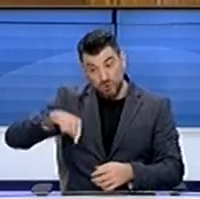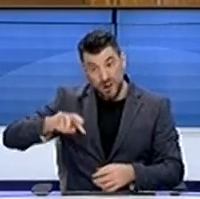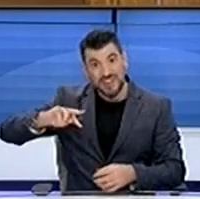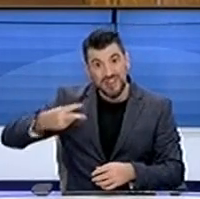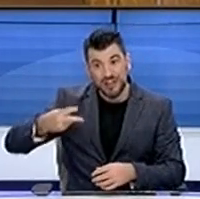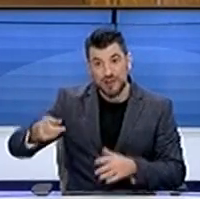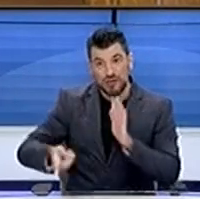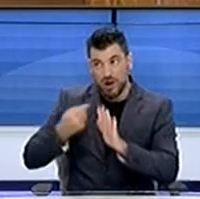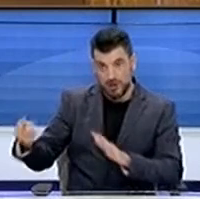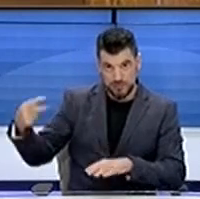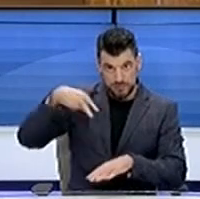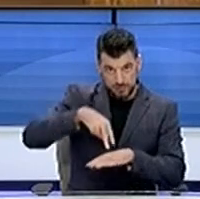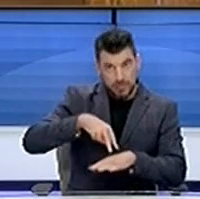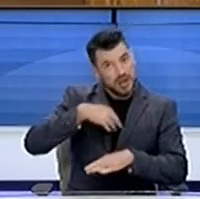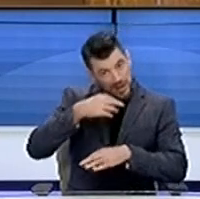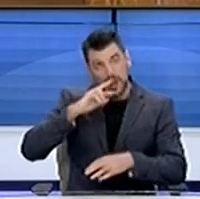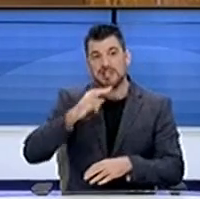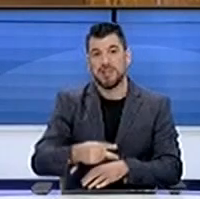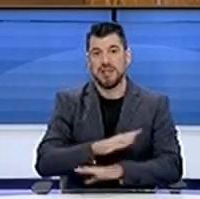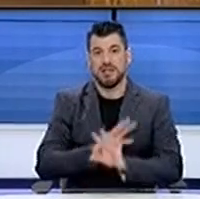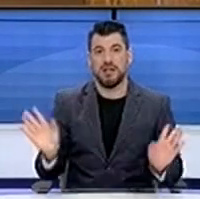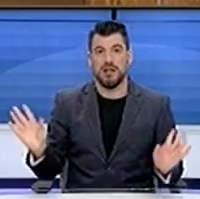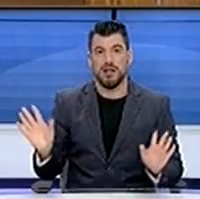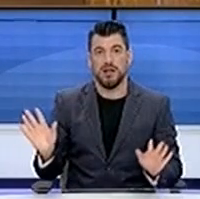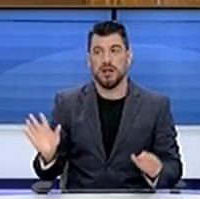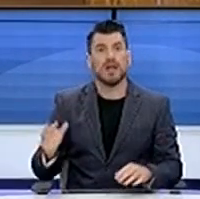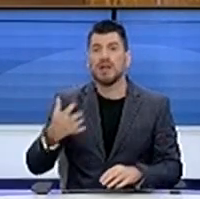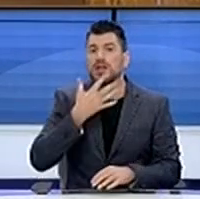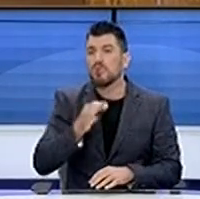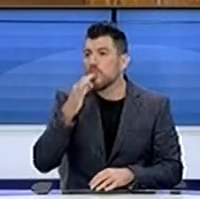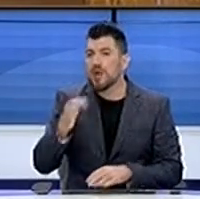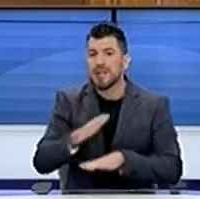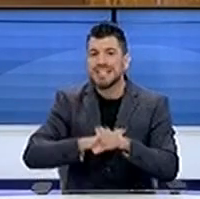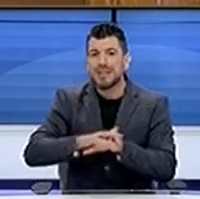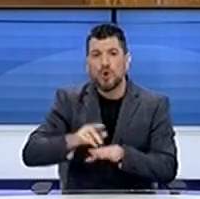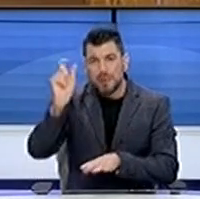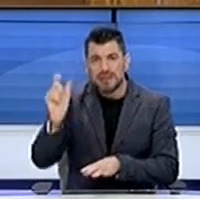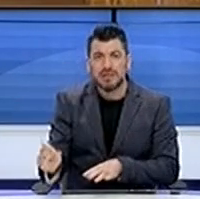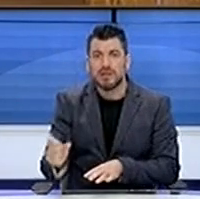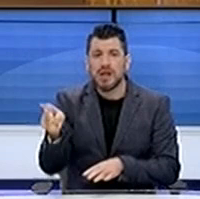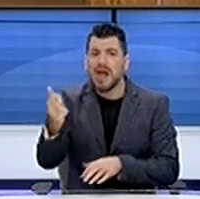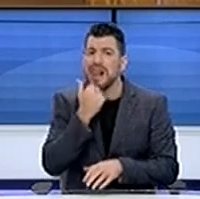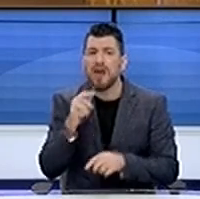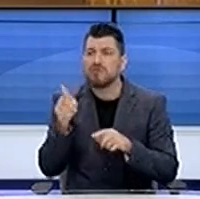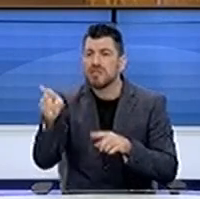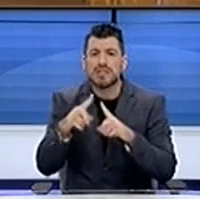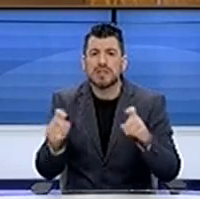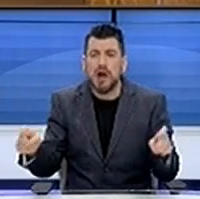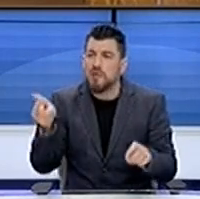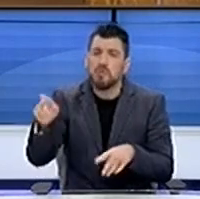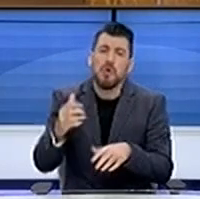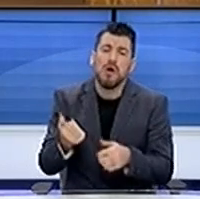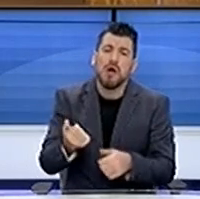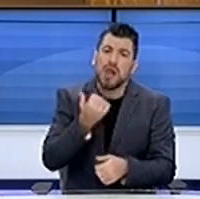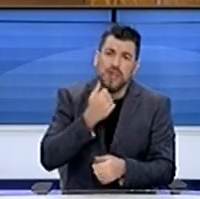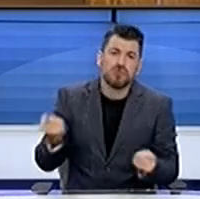απάντηση. Γιατί ζητήσατε συγγνώμη? Έχετε καταλάβει γιατί ζητήσατε συγγνώμη? Ποιο ήταν το λάθος σας? Αφού δεν κάνατε κανένα λάθος,